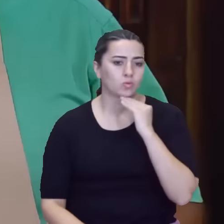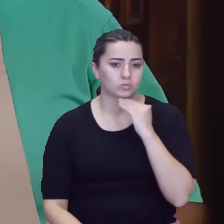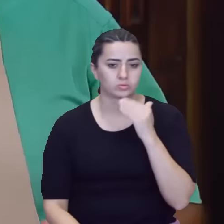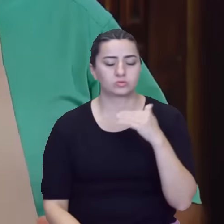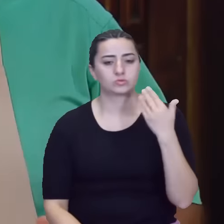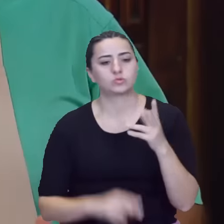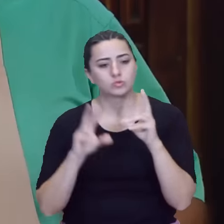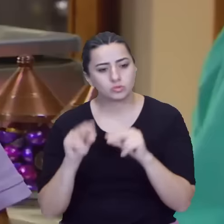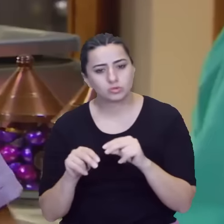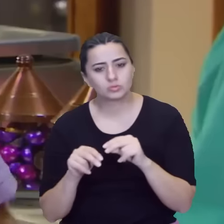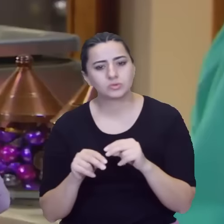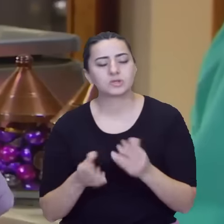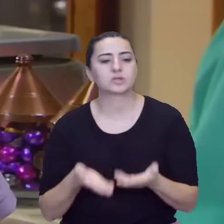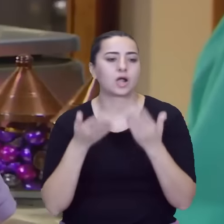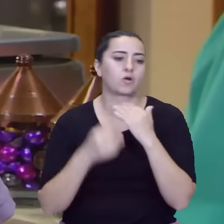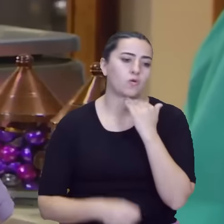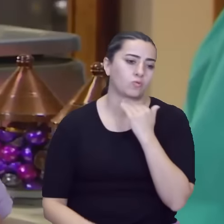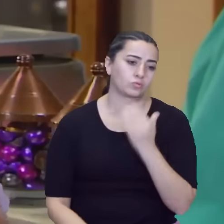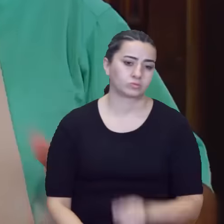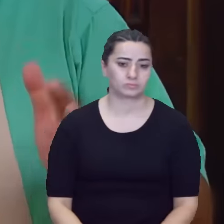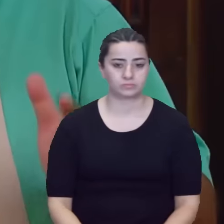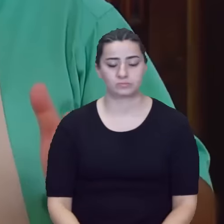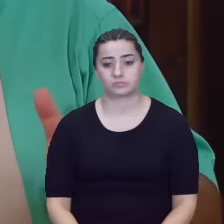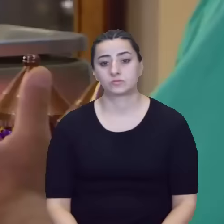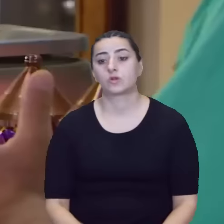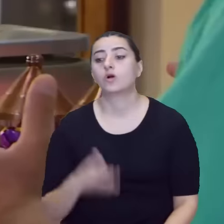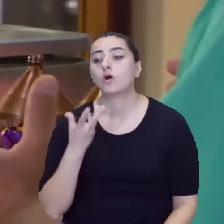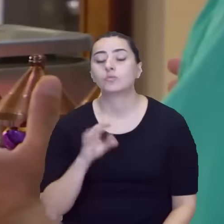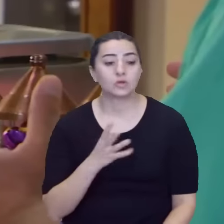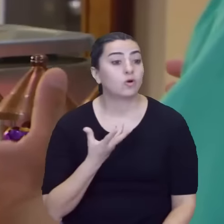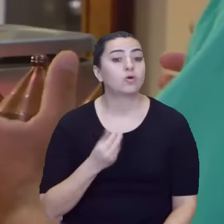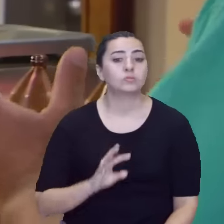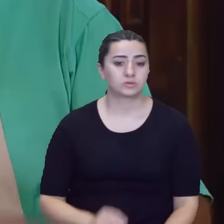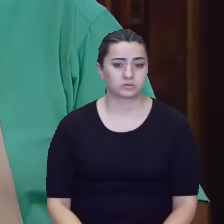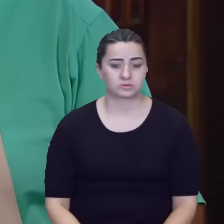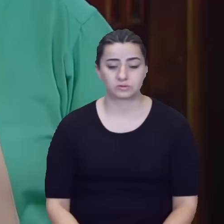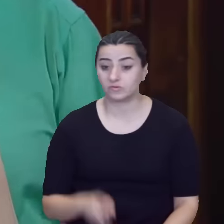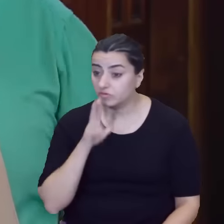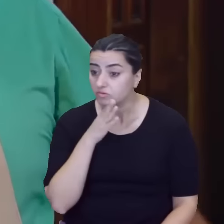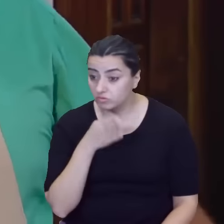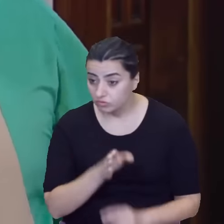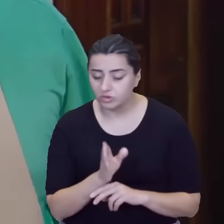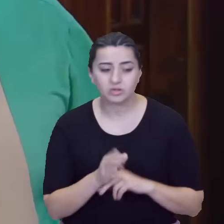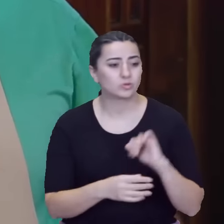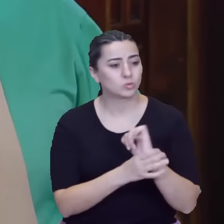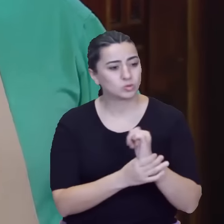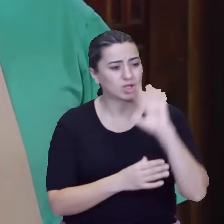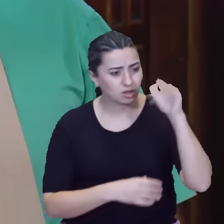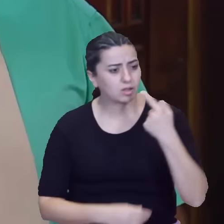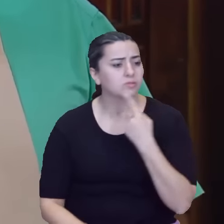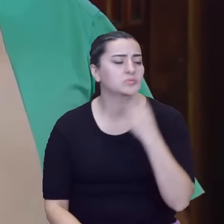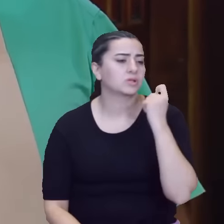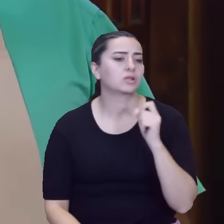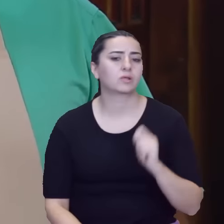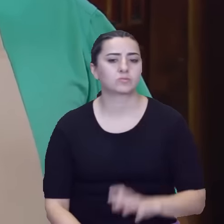yani. Sonra uyudum ama kalkamadım sonra yani bir de. Olmadı mı? Olmadı, yapamadı işte ya. Vallahi mı? Ben diyorum ki usta çağır diyorum, onu şey yap diyorum,